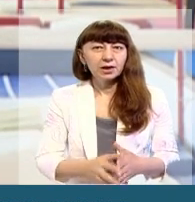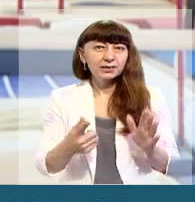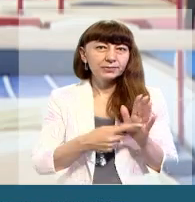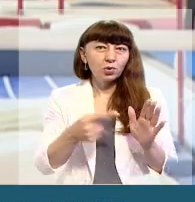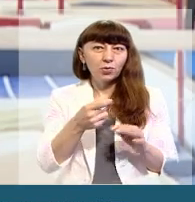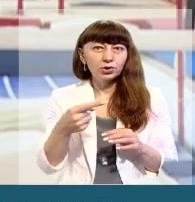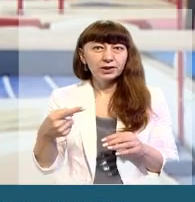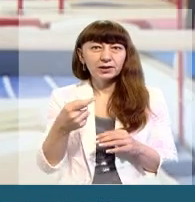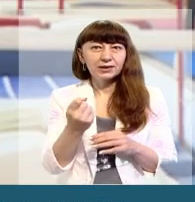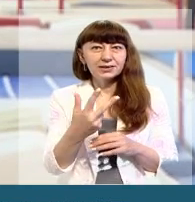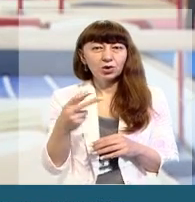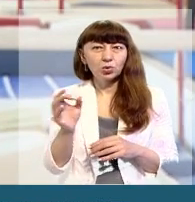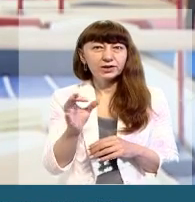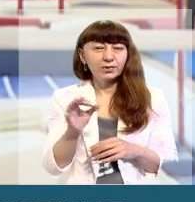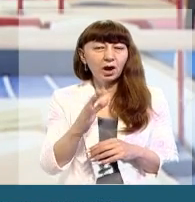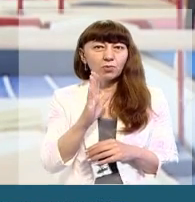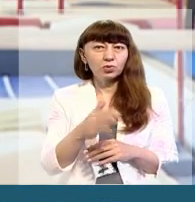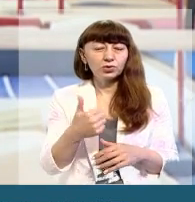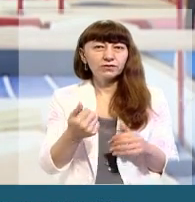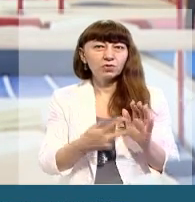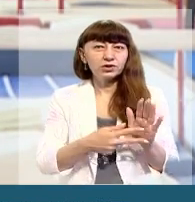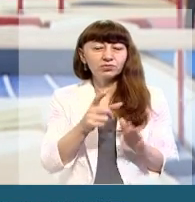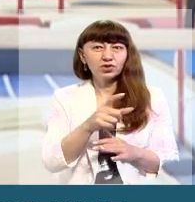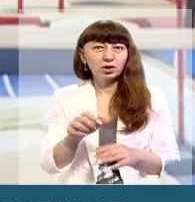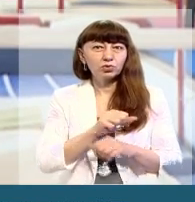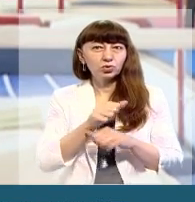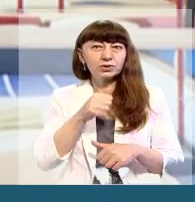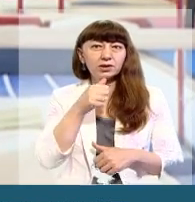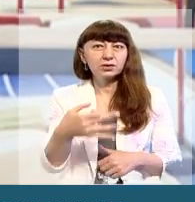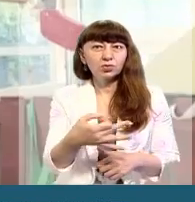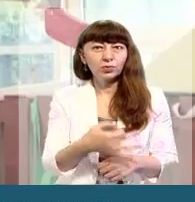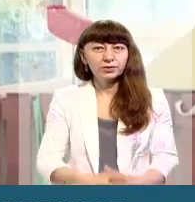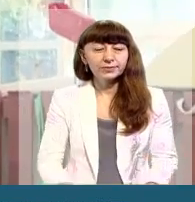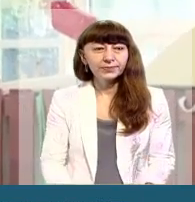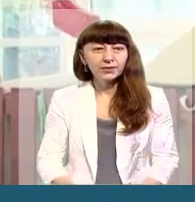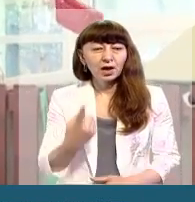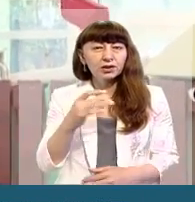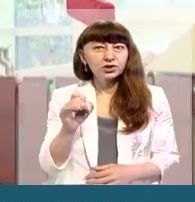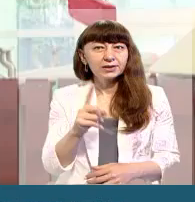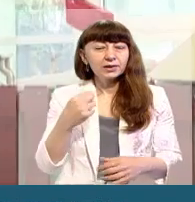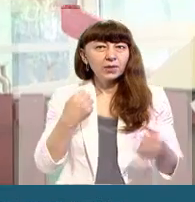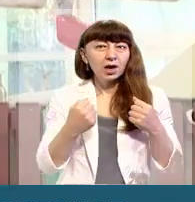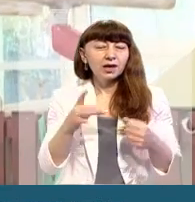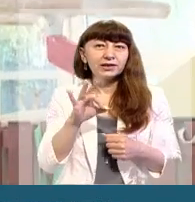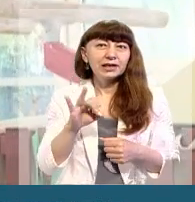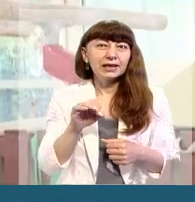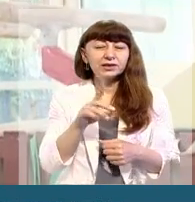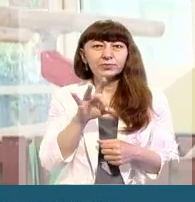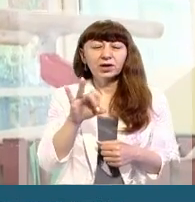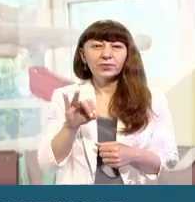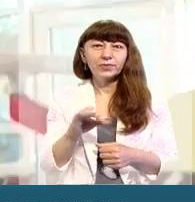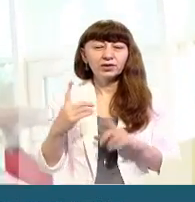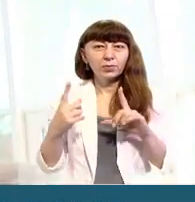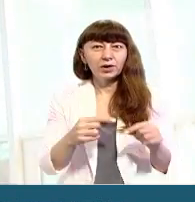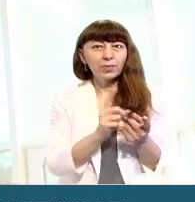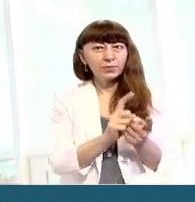по 13 октября, где 8 человек будут представлять нашу Костанайскую область. Один из спортсменов – Адалет Исмагамбетов. Он